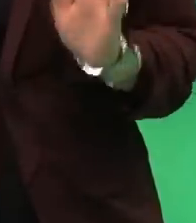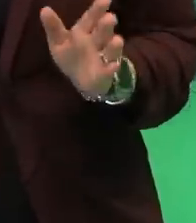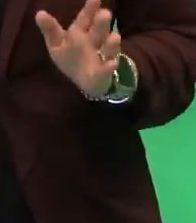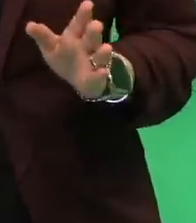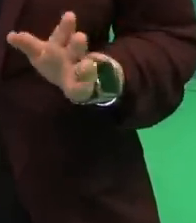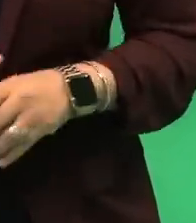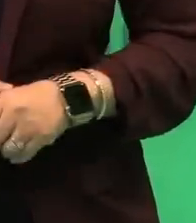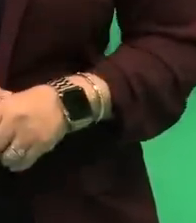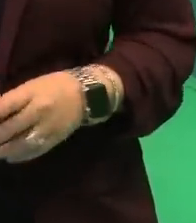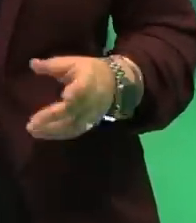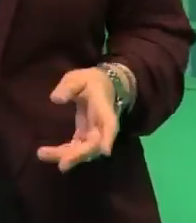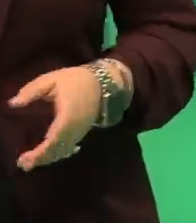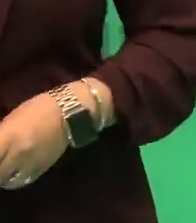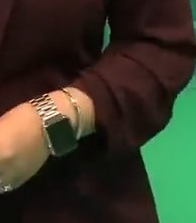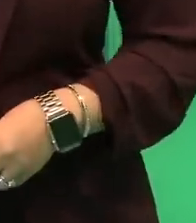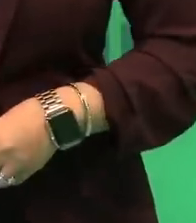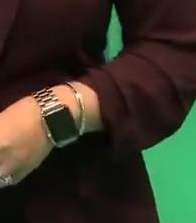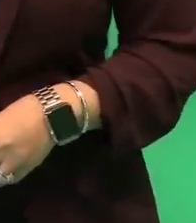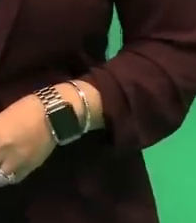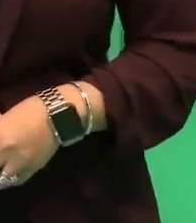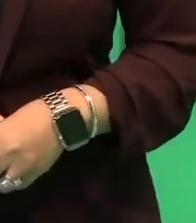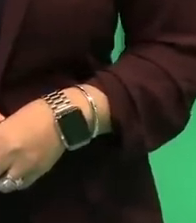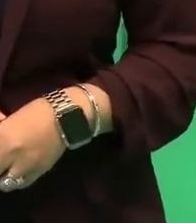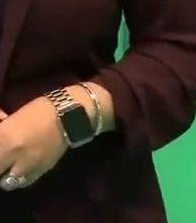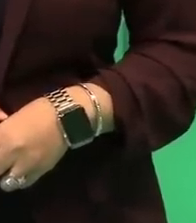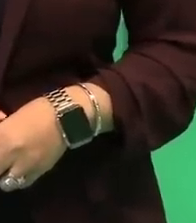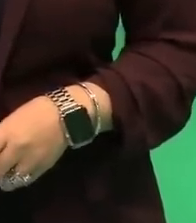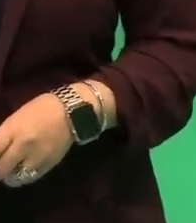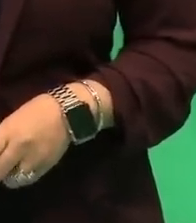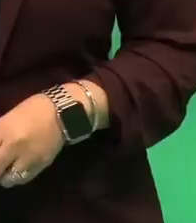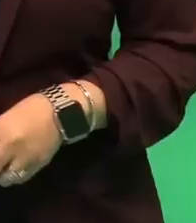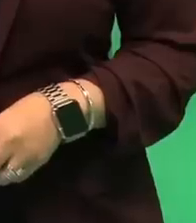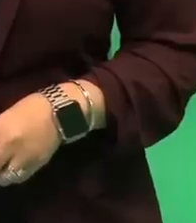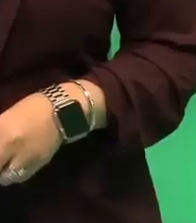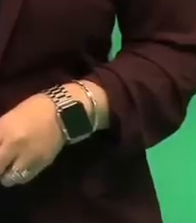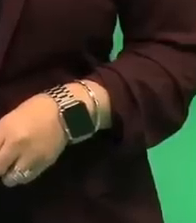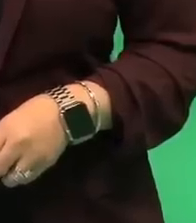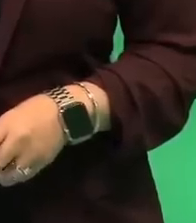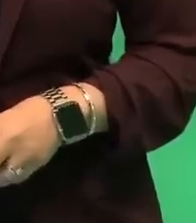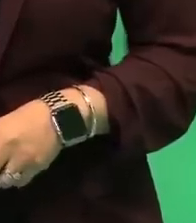Untuk klip-klip berita yang menarik, jangan lupa subscribe YouTube Buletin TV3.